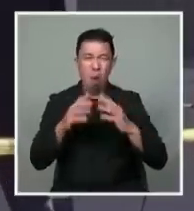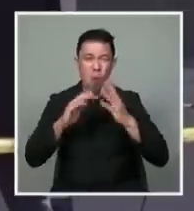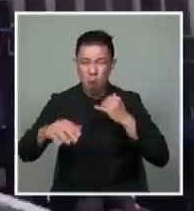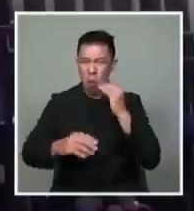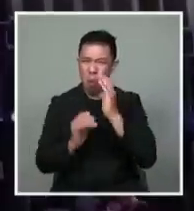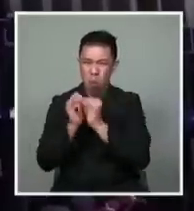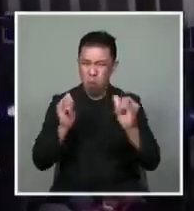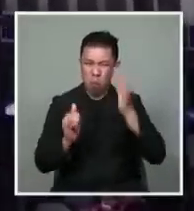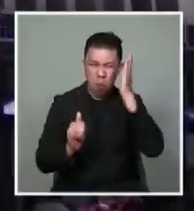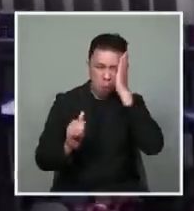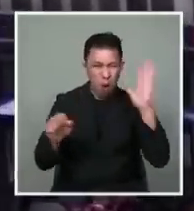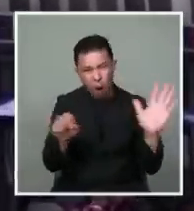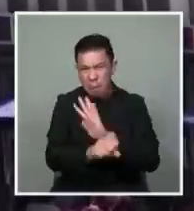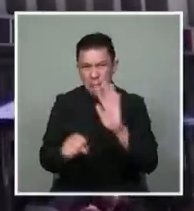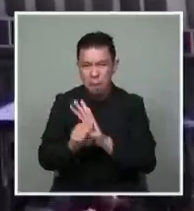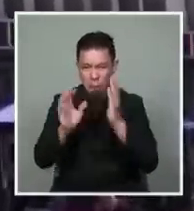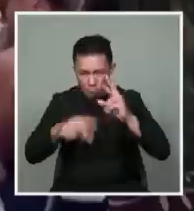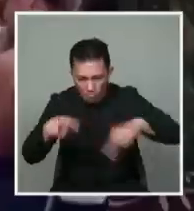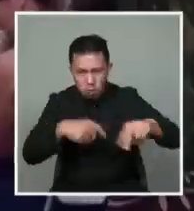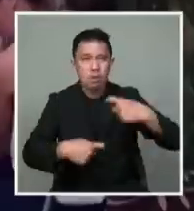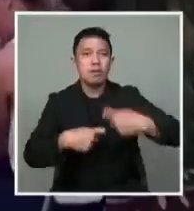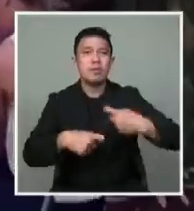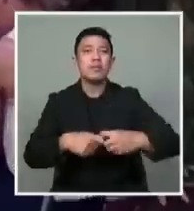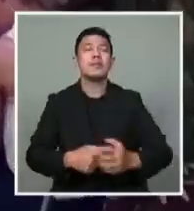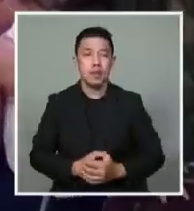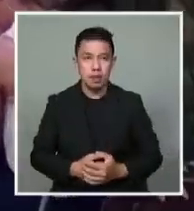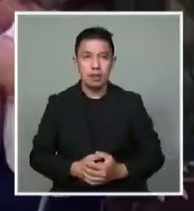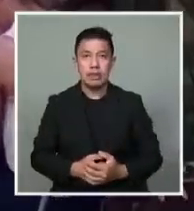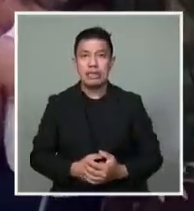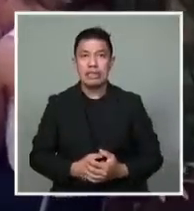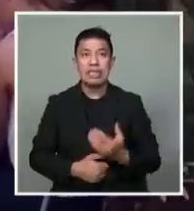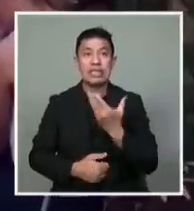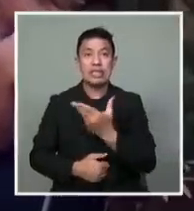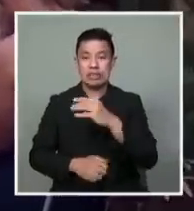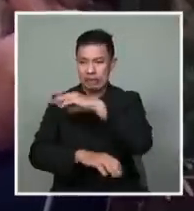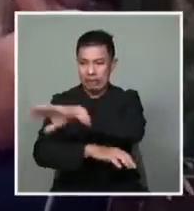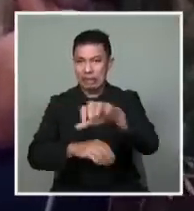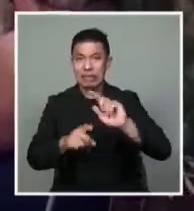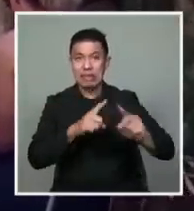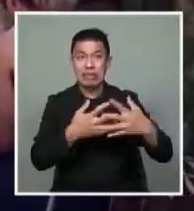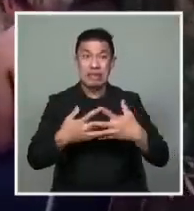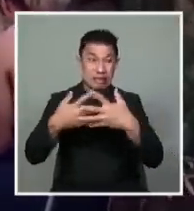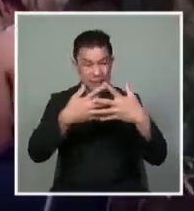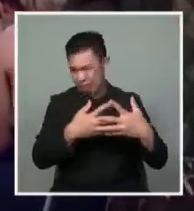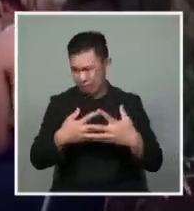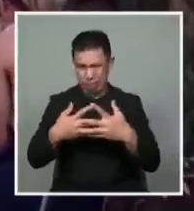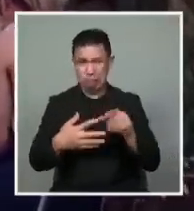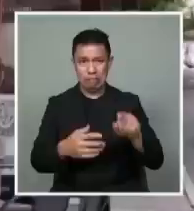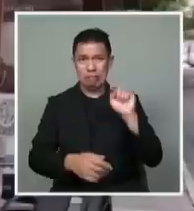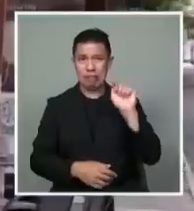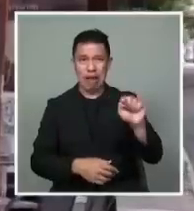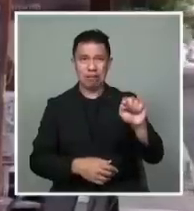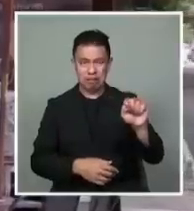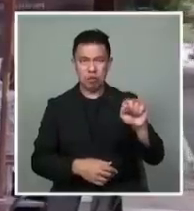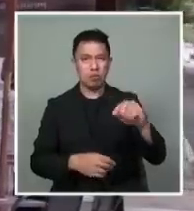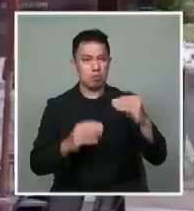ได้รับการดูแลไม่ดีพอด้วยเหตุนี้นะคะเราจะเห็นว่าตอนนี้หลายพื้นที่ของสหรัฐเริ่มกลับมาใช้คำสั่ง stay at home order นะคะอย่างเช่นนคร